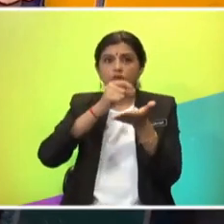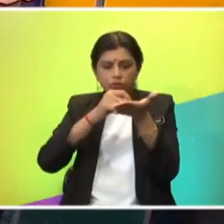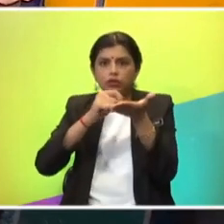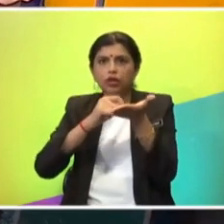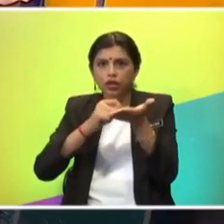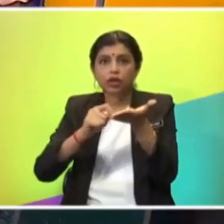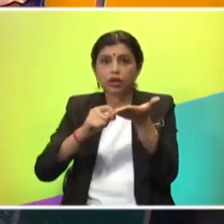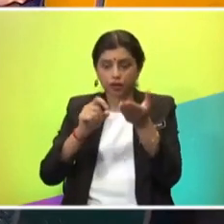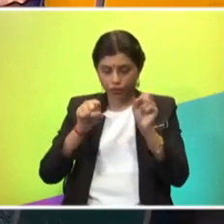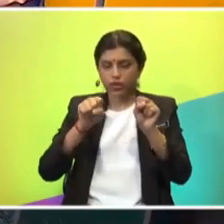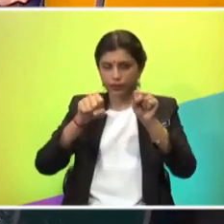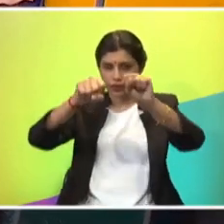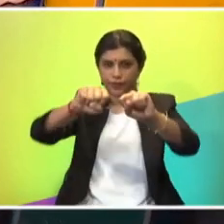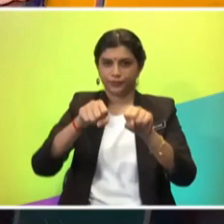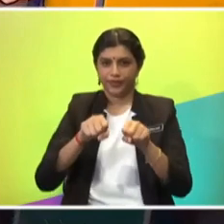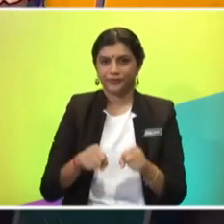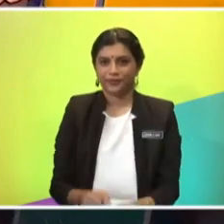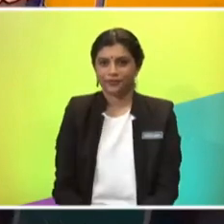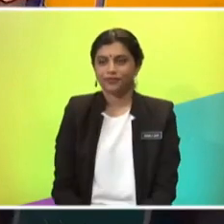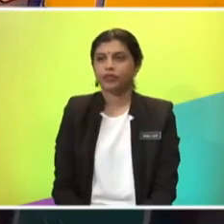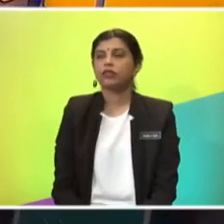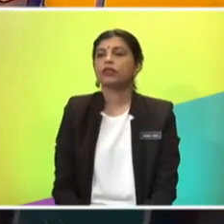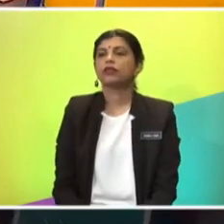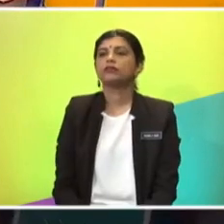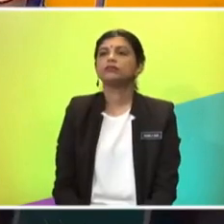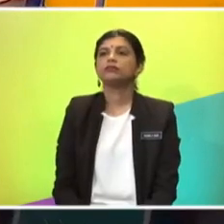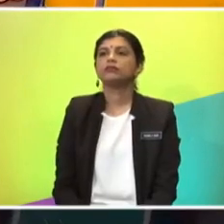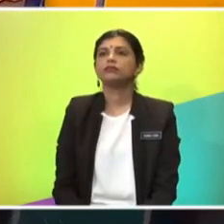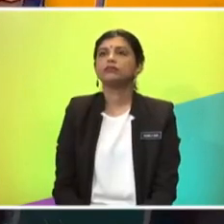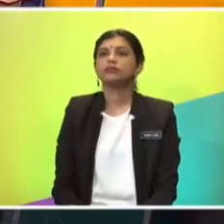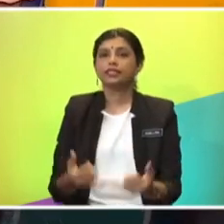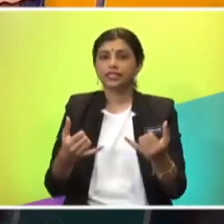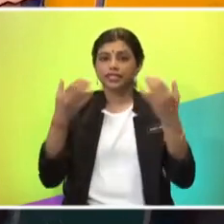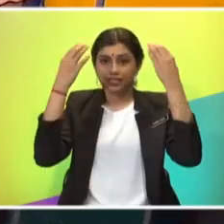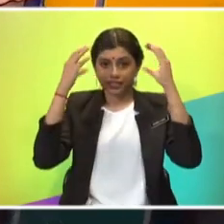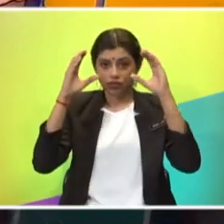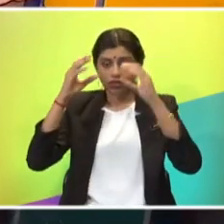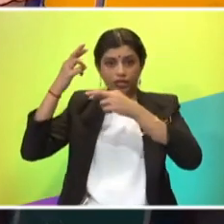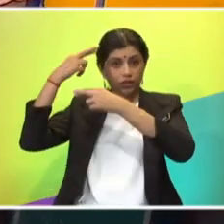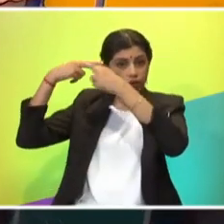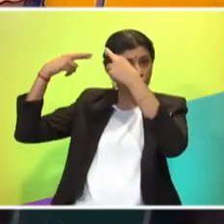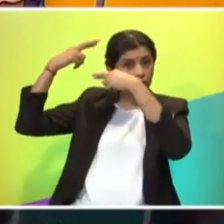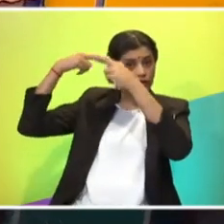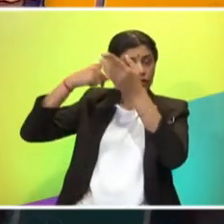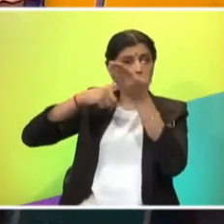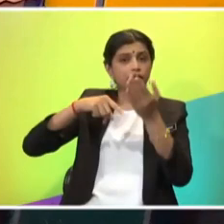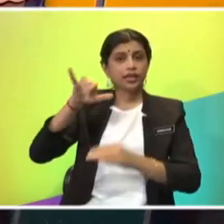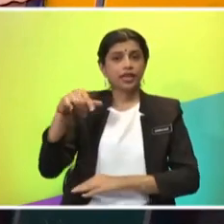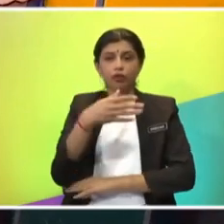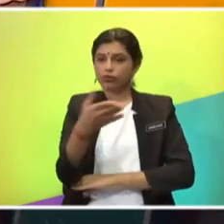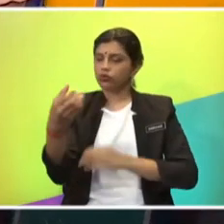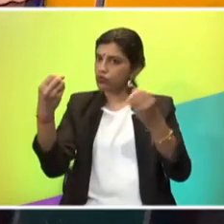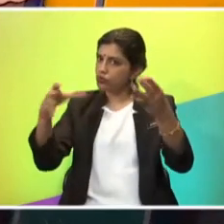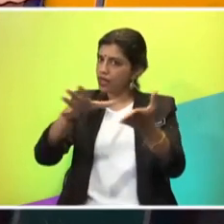nak sampaikan kepada kita pagi ini. Yeah, silakan betul. Cikgu. Okey. Hari ini sekarang cikgu akan imbas kembali pelajaran yang lalu, okey.